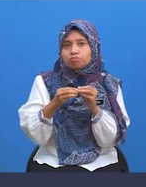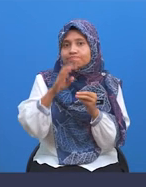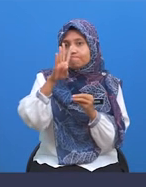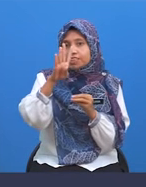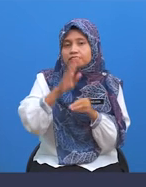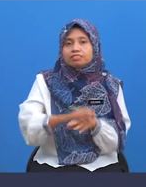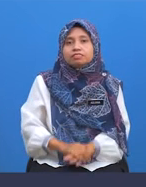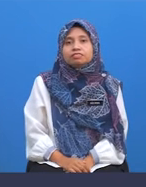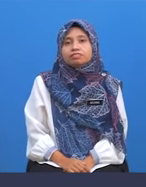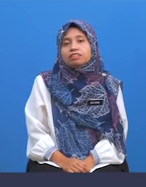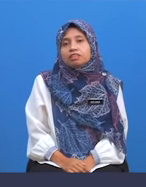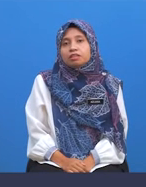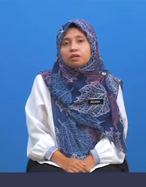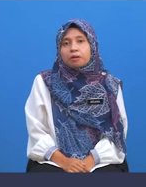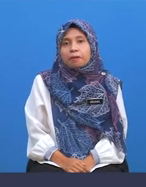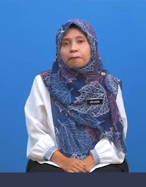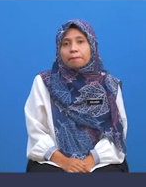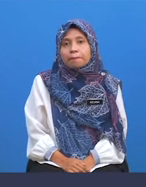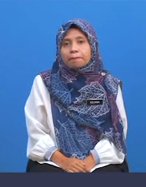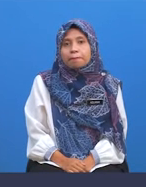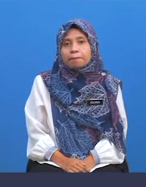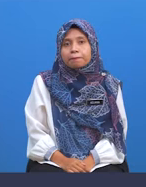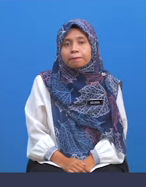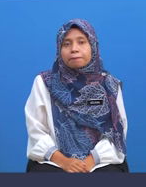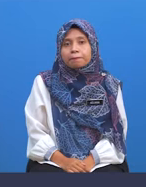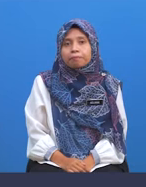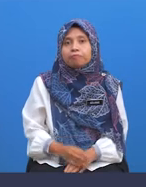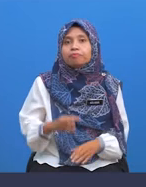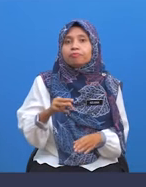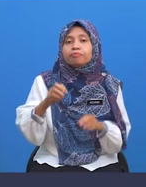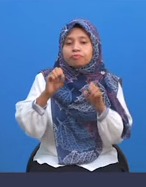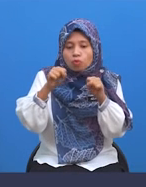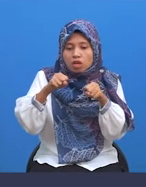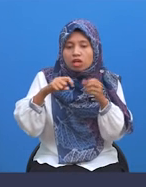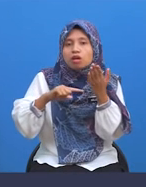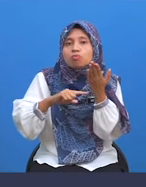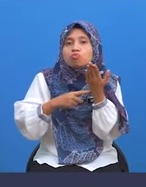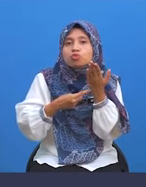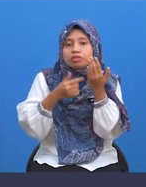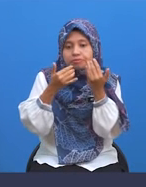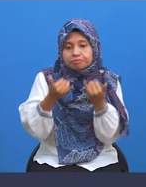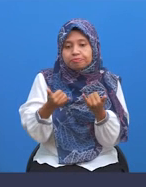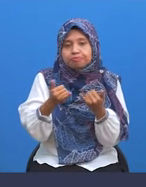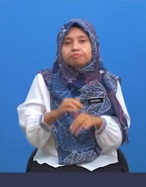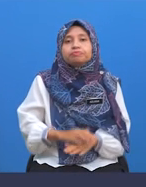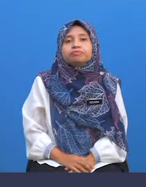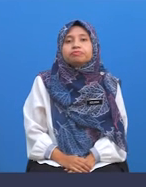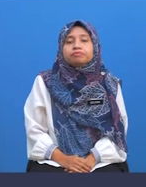Tahniah murid-murid. Mari kita teruskan lagi dengan soalan keempat.